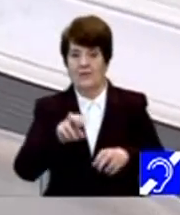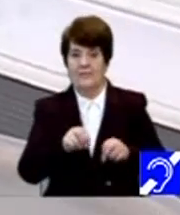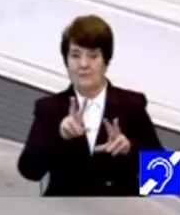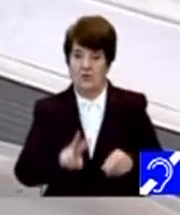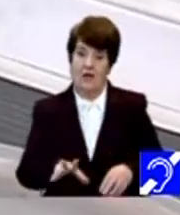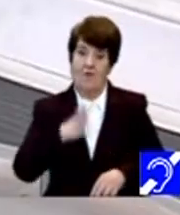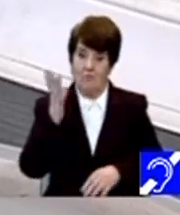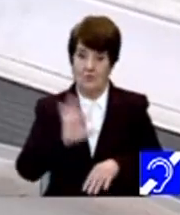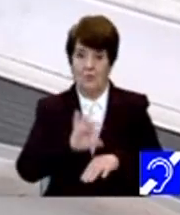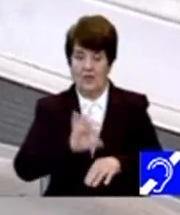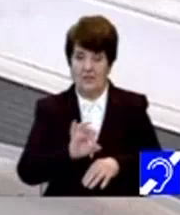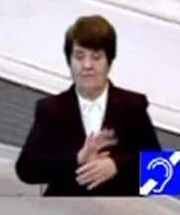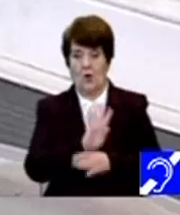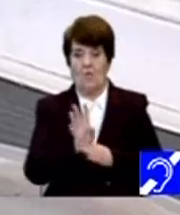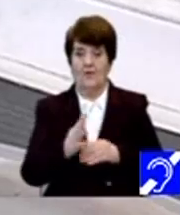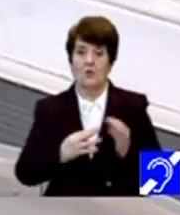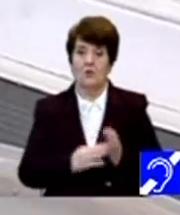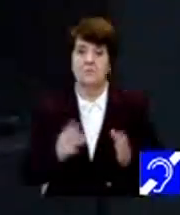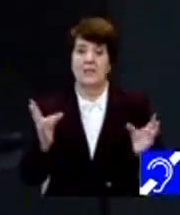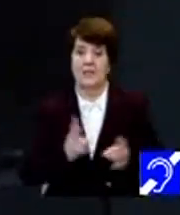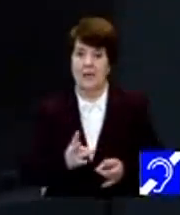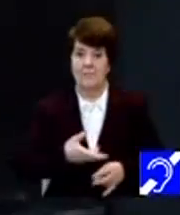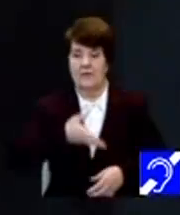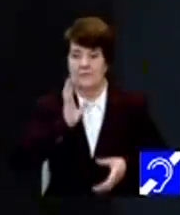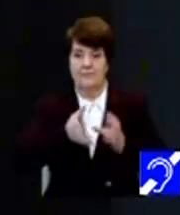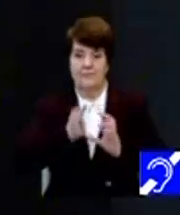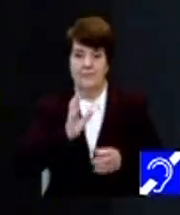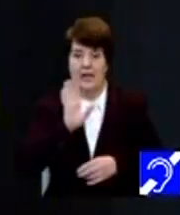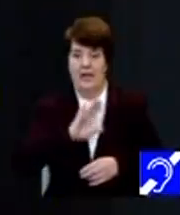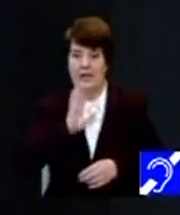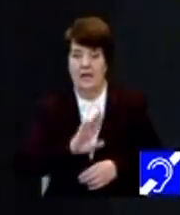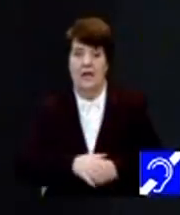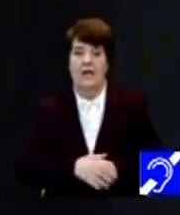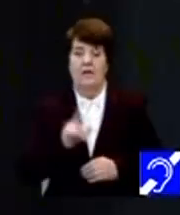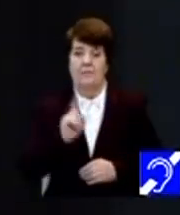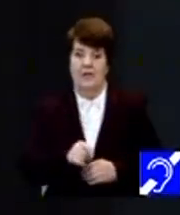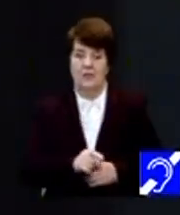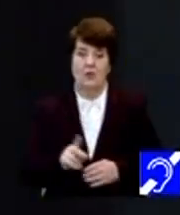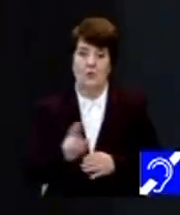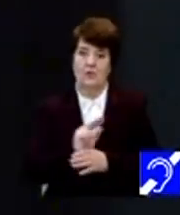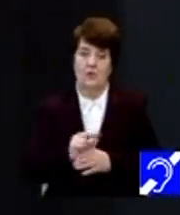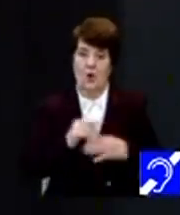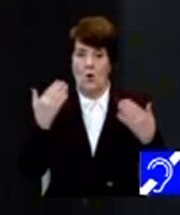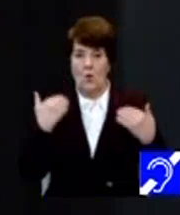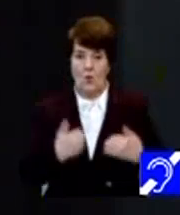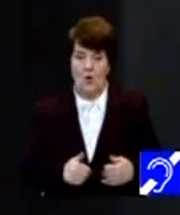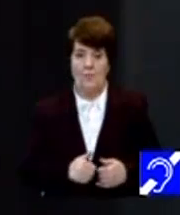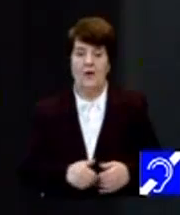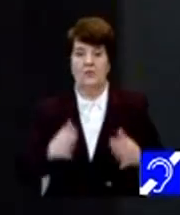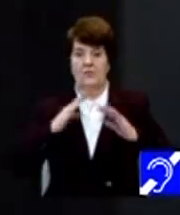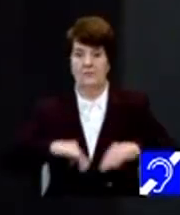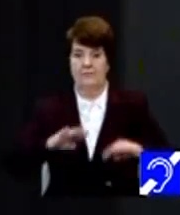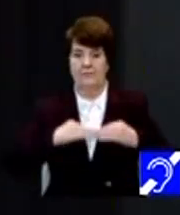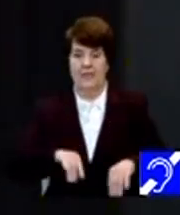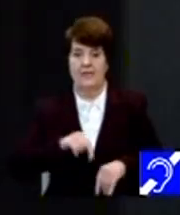Potrivit specialiștilor, cei care au fost bolnavi de COVID-19 trebuie să consume neapărat multe lichide pentru a-și hidrata corpul și pentru